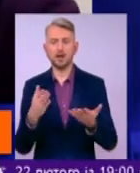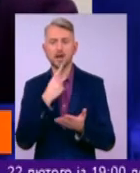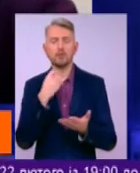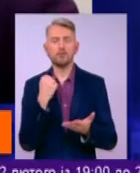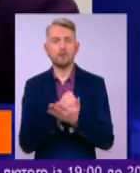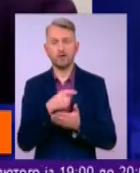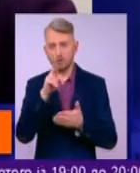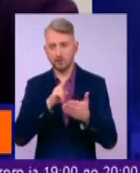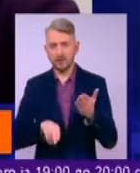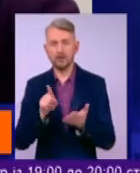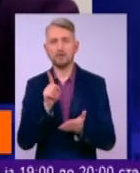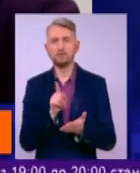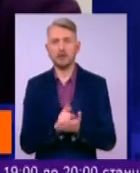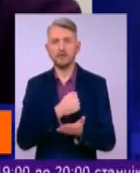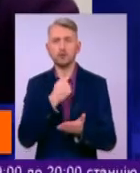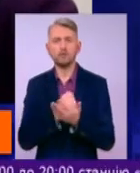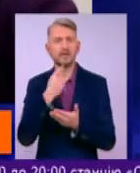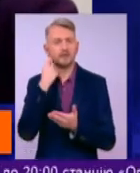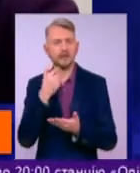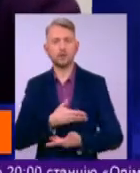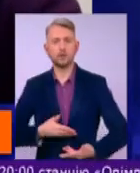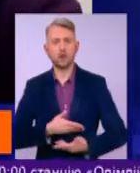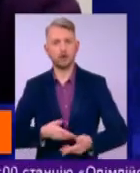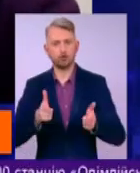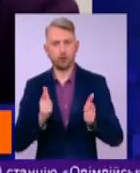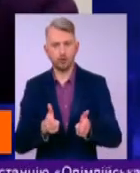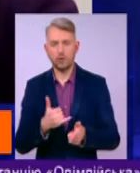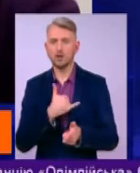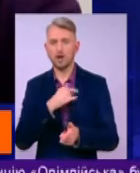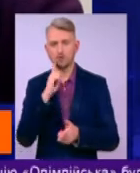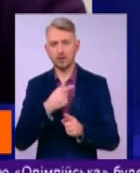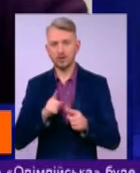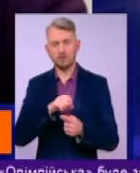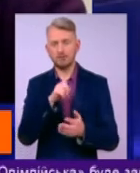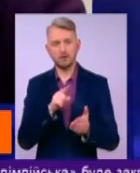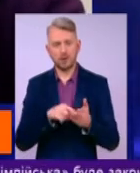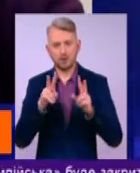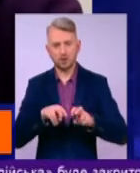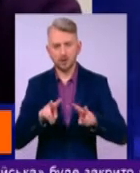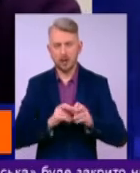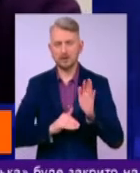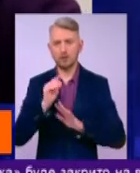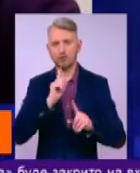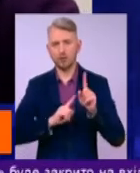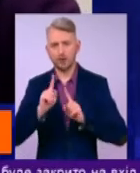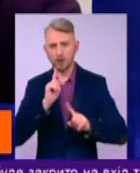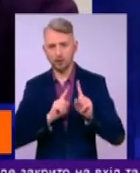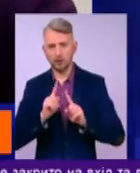цю конвенцію, має встановити вік сексуальної згоди. У нас поки це питання розглядається Верховною